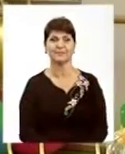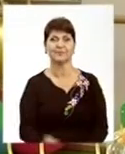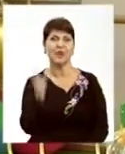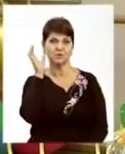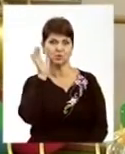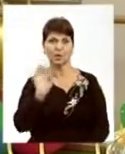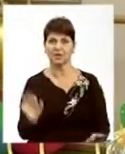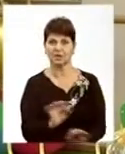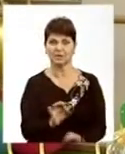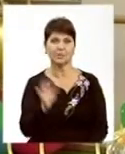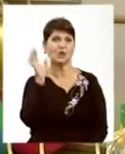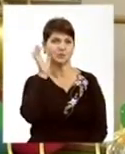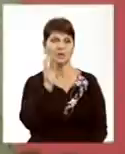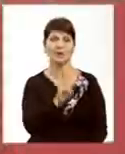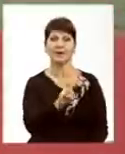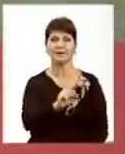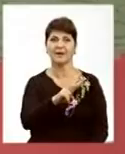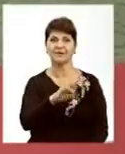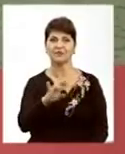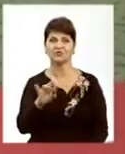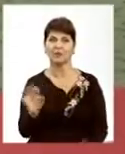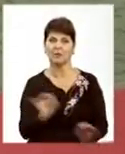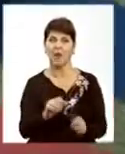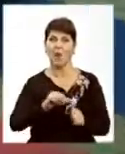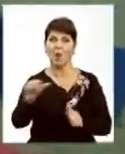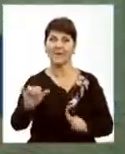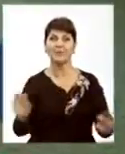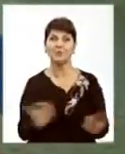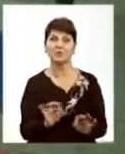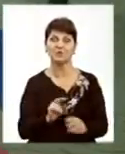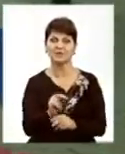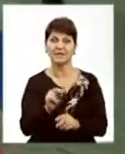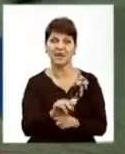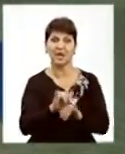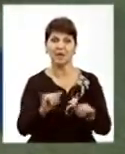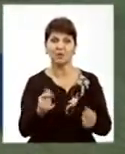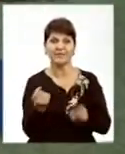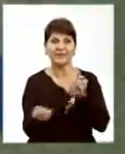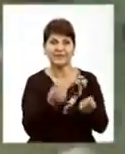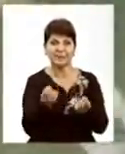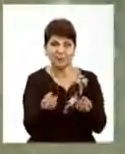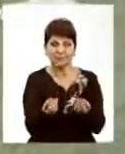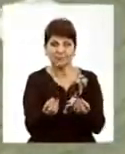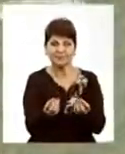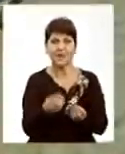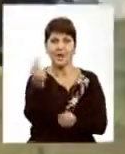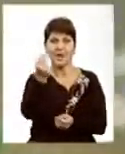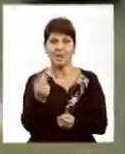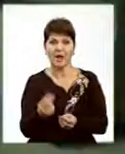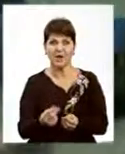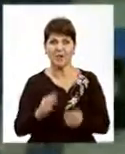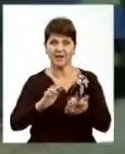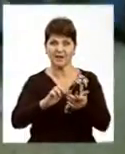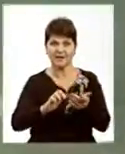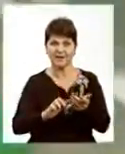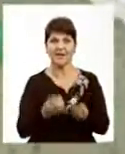слухати музику, слухати класичну музику. Окрім музики, проходитимуть заняття на розвиток дрібної моторики, малювання пальчиками, гра